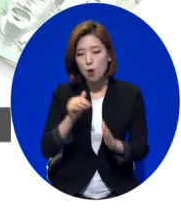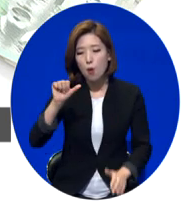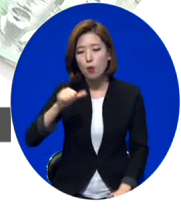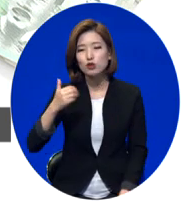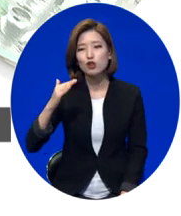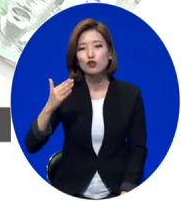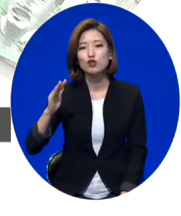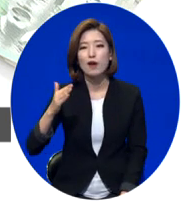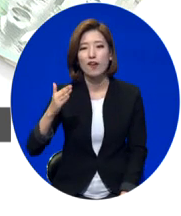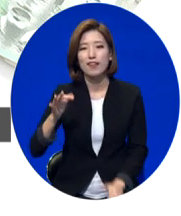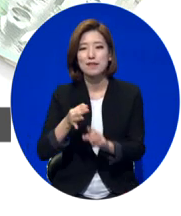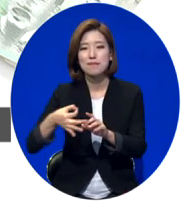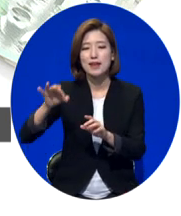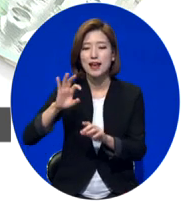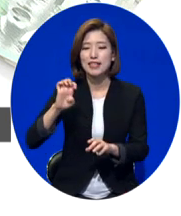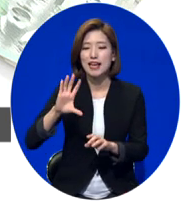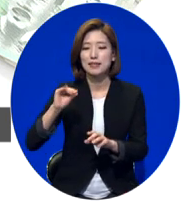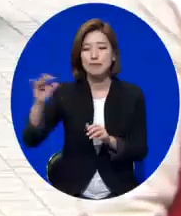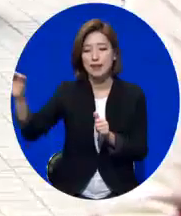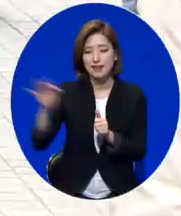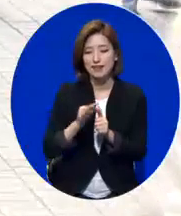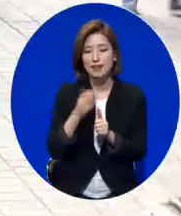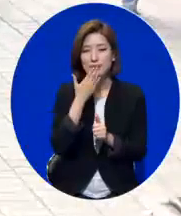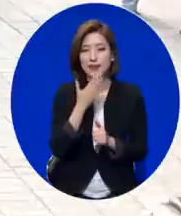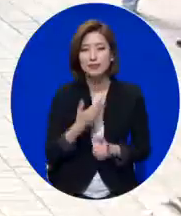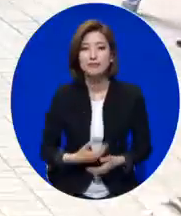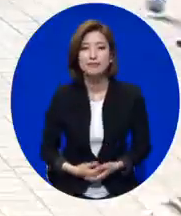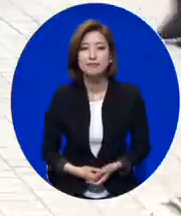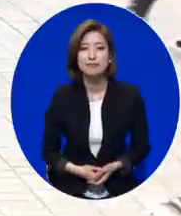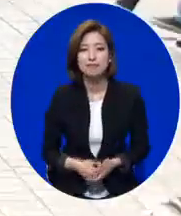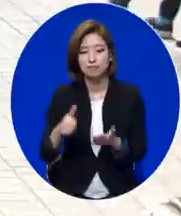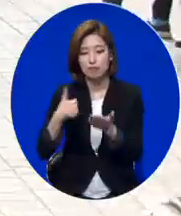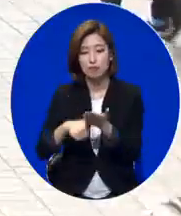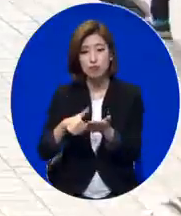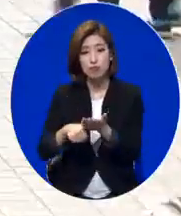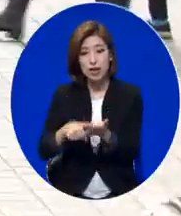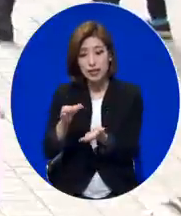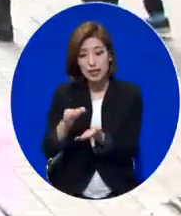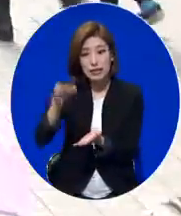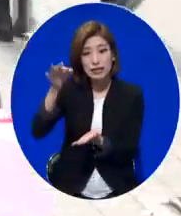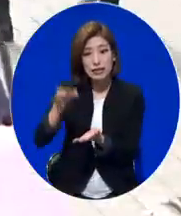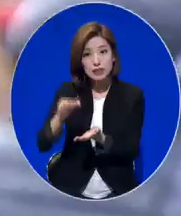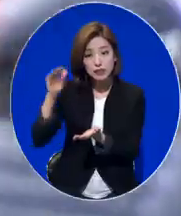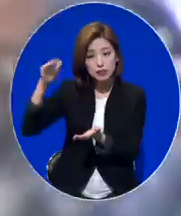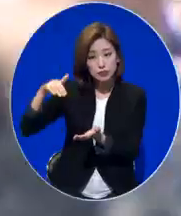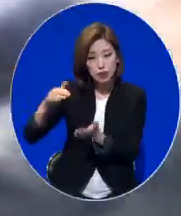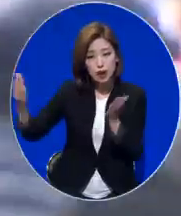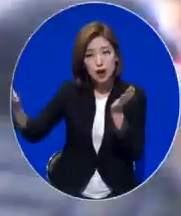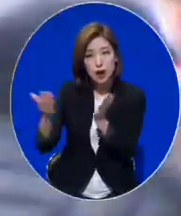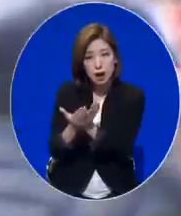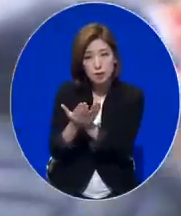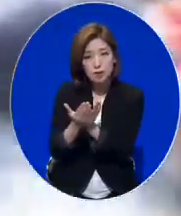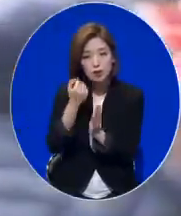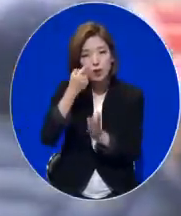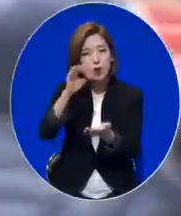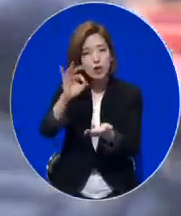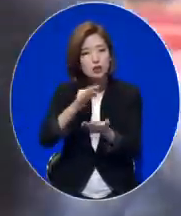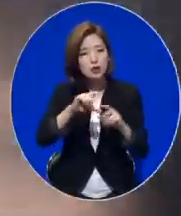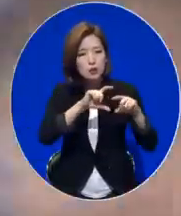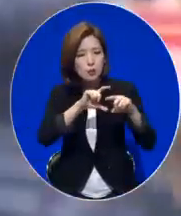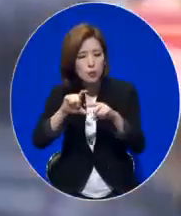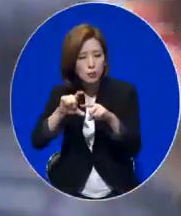오른 40만 4천 원을 받게 됩니다 인 물가상승률을 반영해 적정 급여 수준의 보장하려는 귀 주로